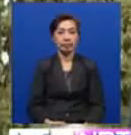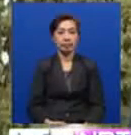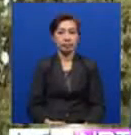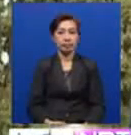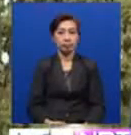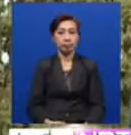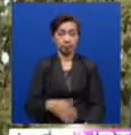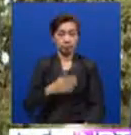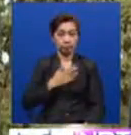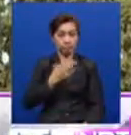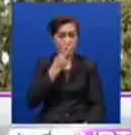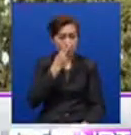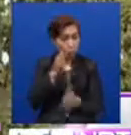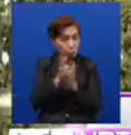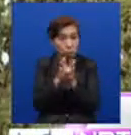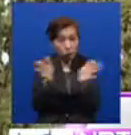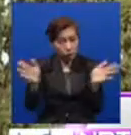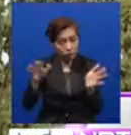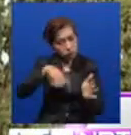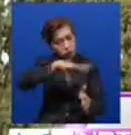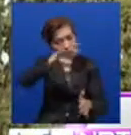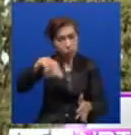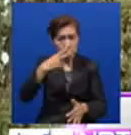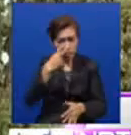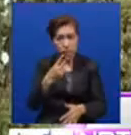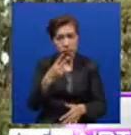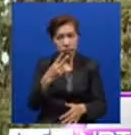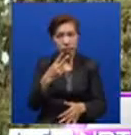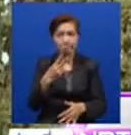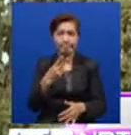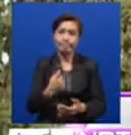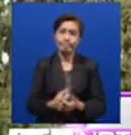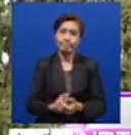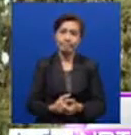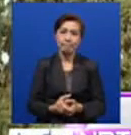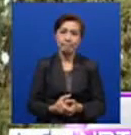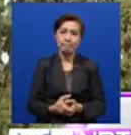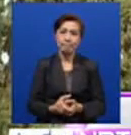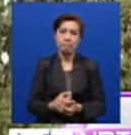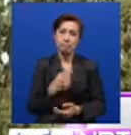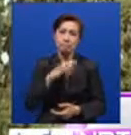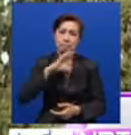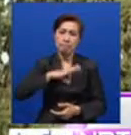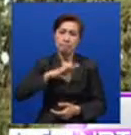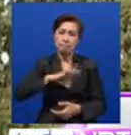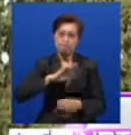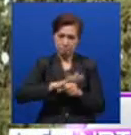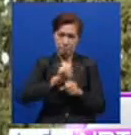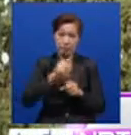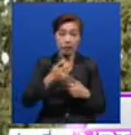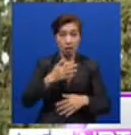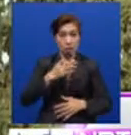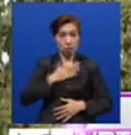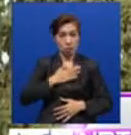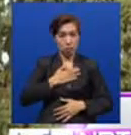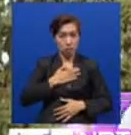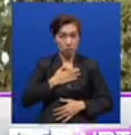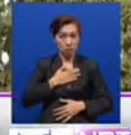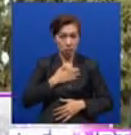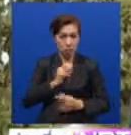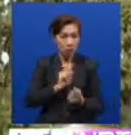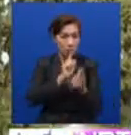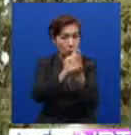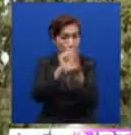ก็โดยส่วนรวมแล้วเนี่ยก็คือเป็นที่ที่พอใจรวมทั้งผมก็ได้มีโอกาสพบกับ